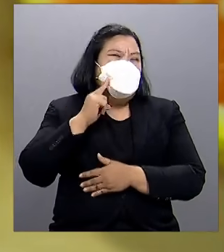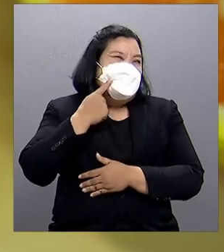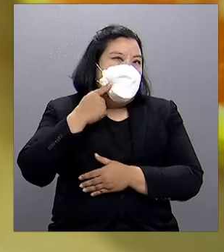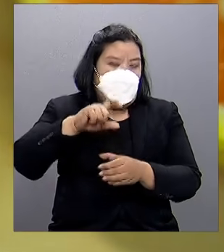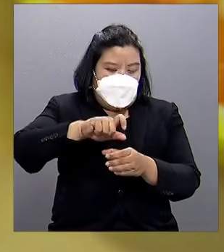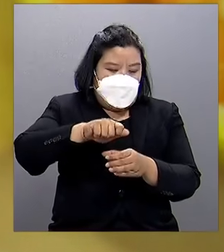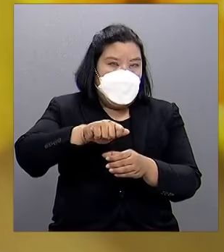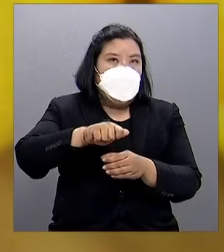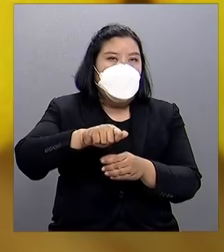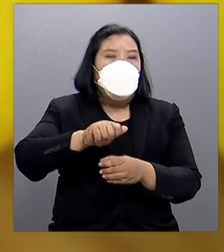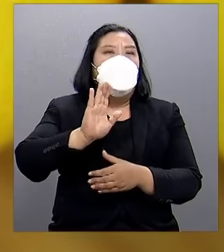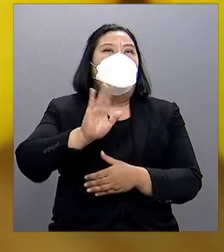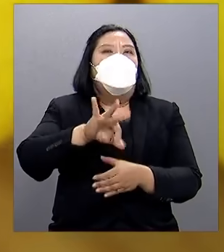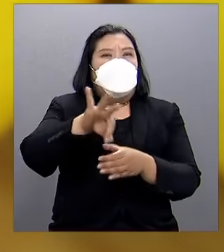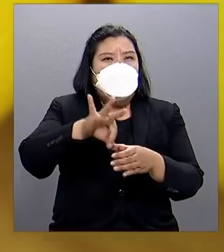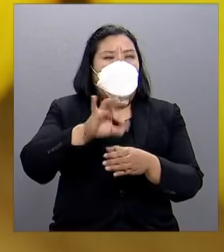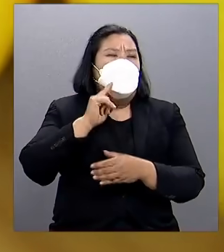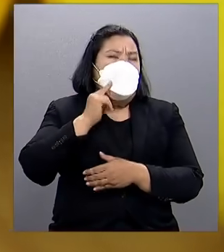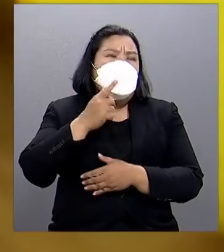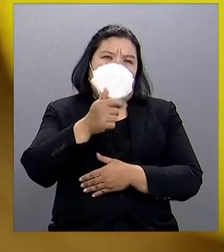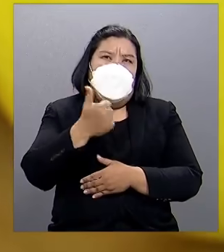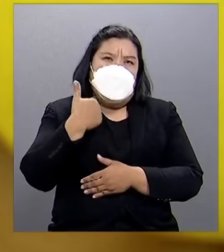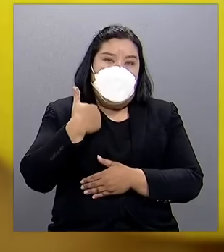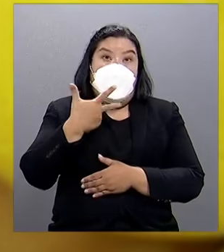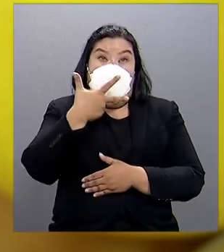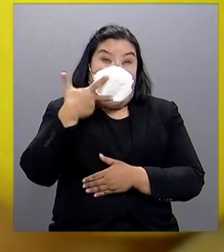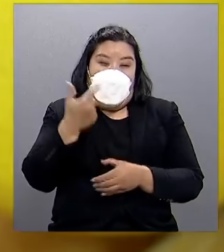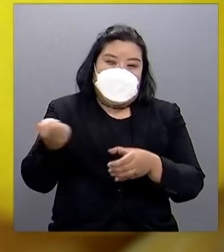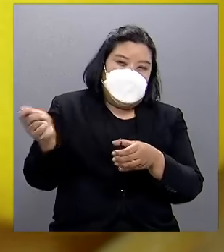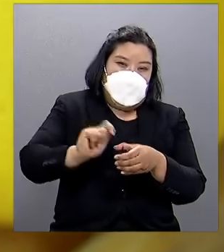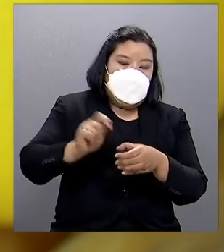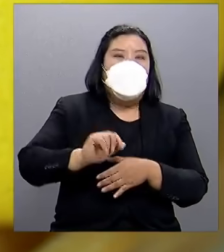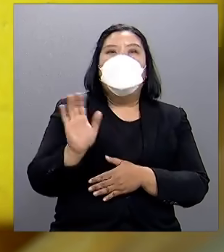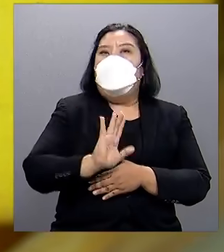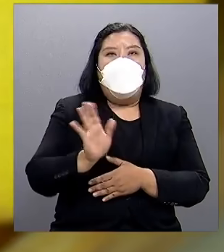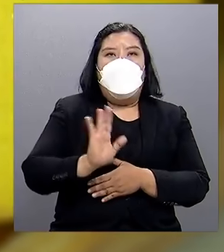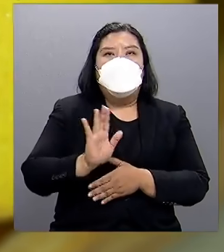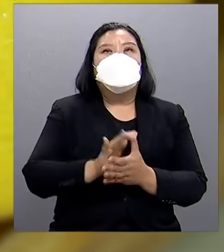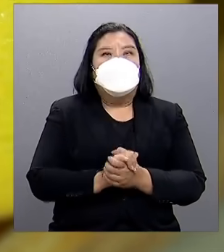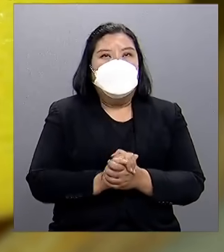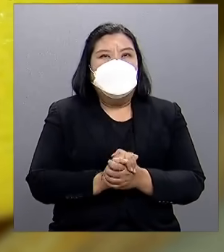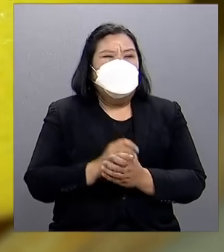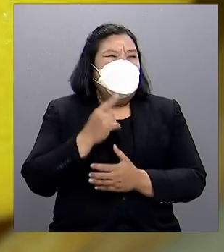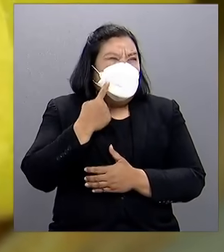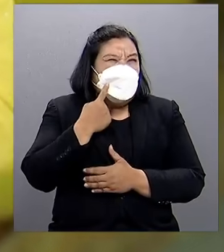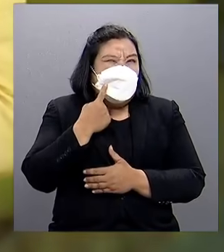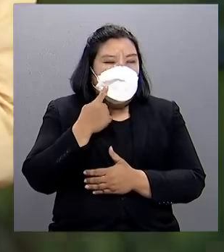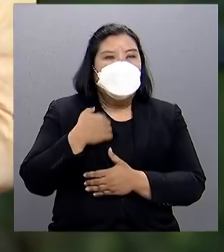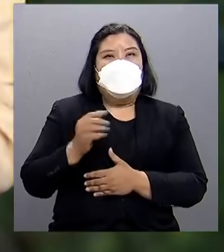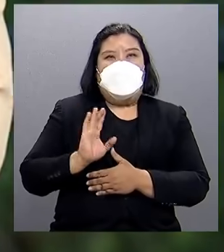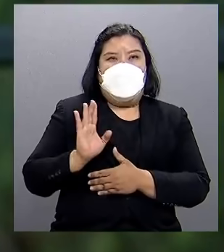แต่บ้านเราพอถึงเวลาชามะนาวน้ำตาลอื้อเลยใส่มันเทียบเลยถูกต้องแล้วมะนาวกลายเป็นมะนาวเทียมผงมะนาว อย่ าง